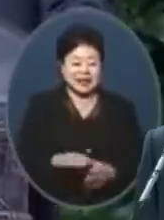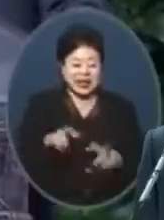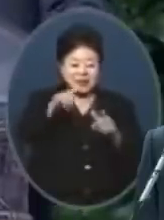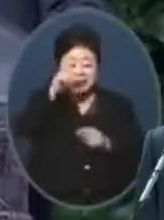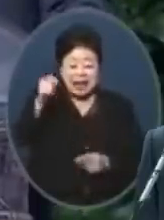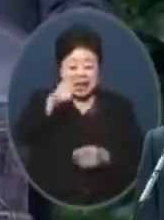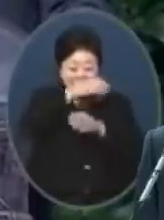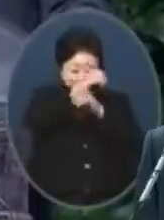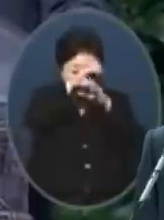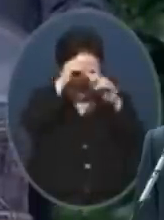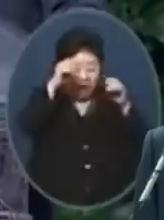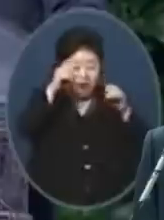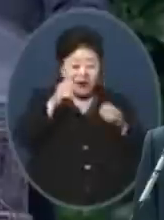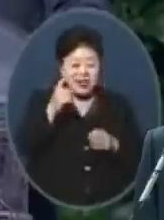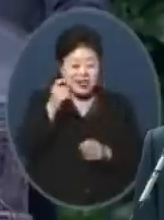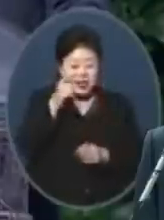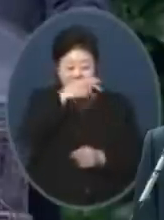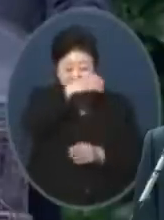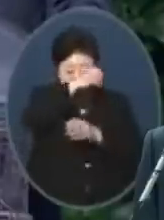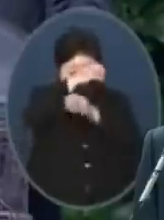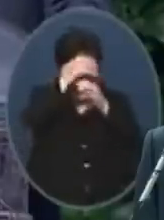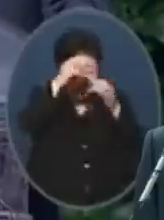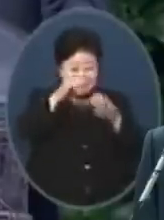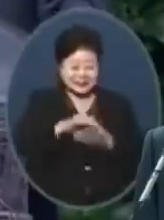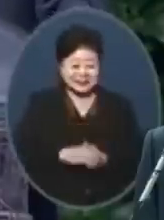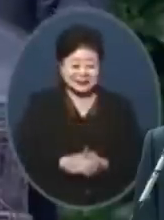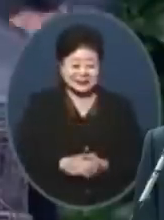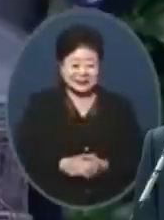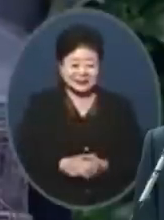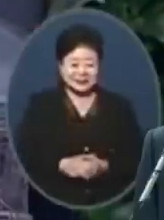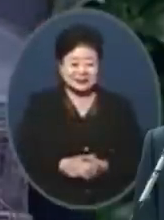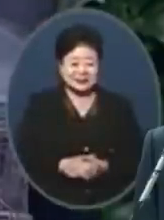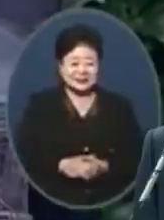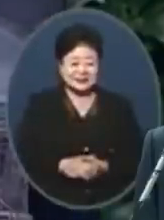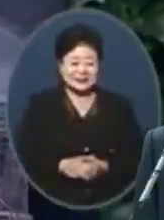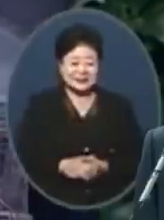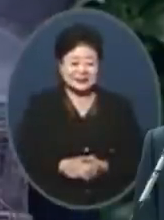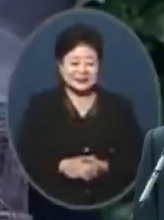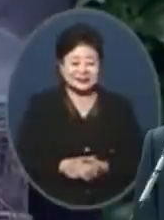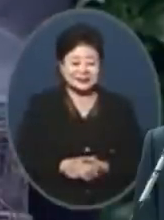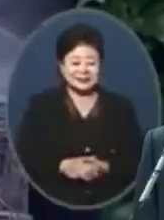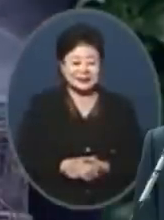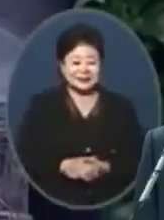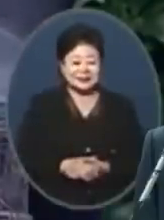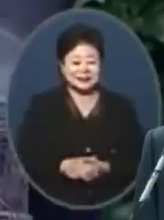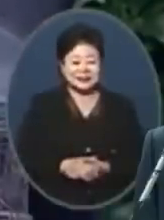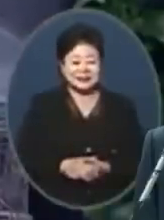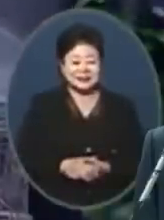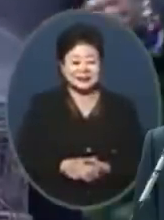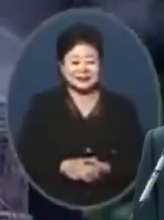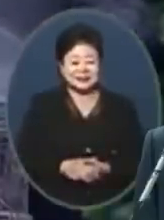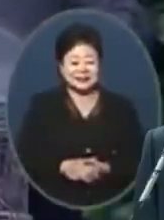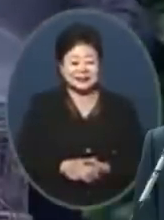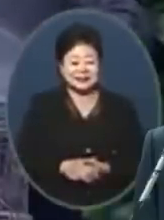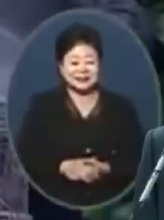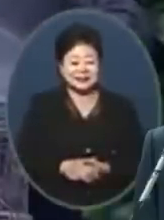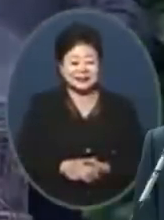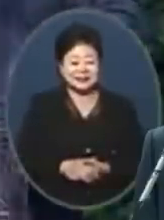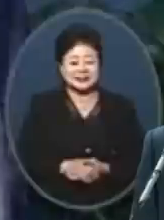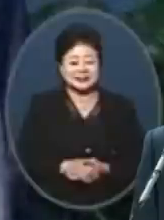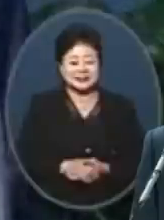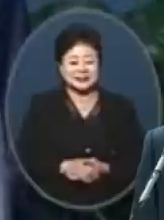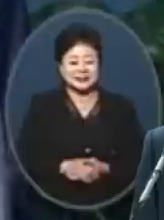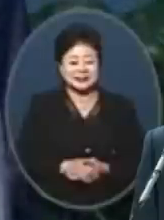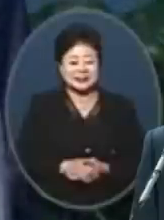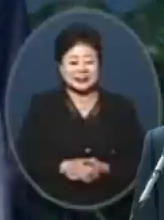해와 달과 열한 별이. He said, "Even the star and the moon and 11 stars." 열한